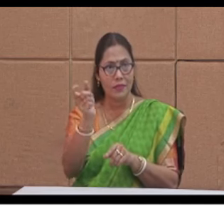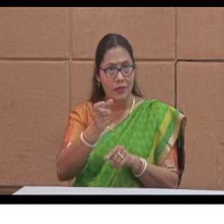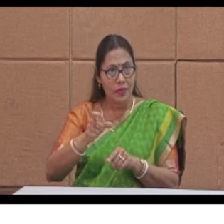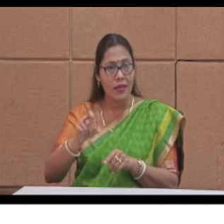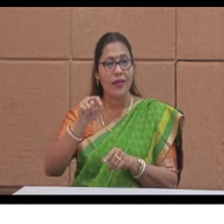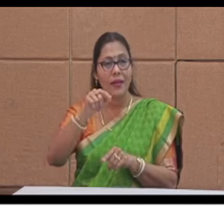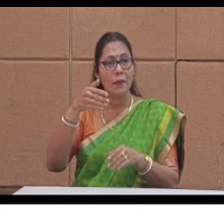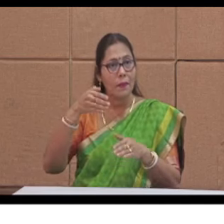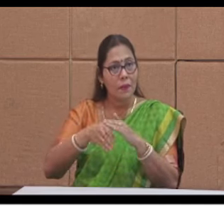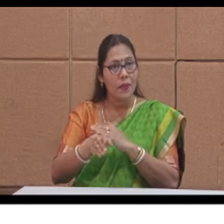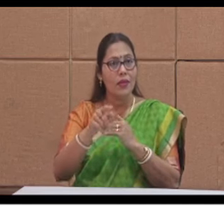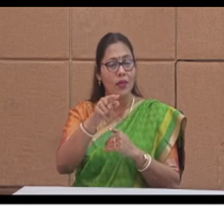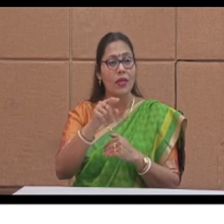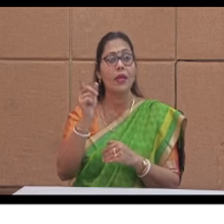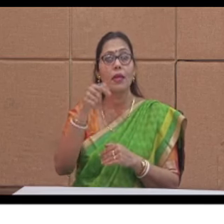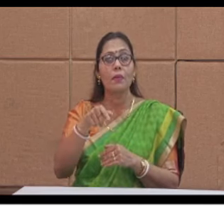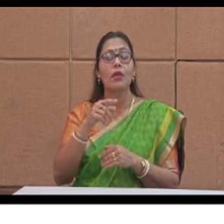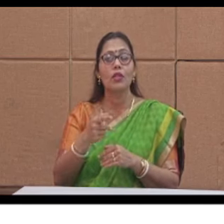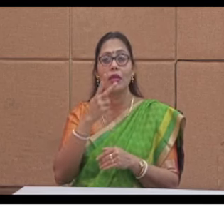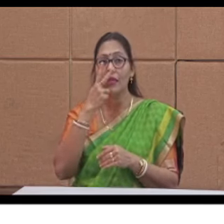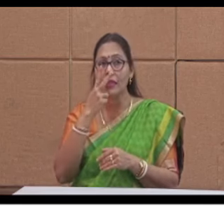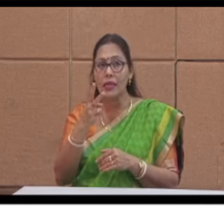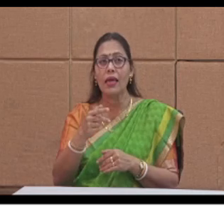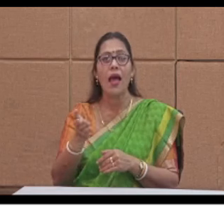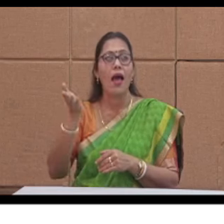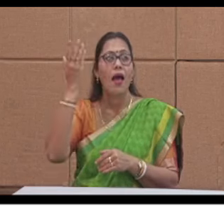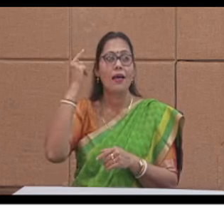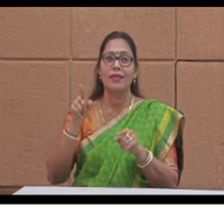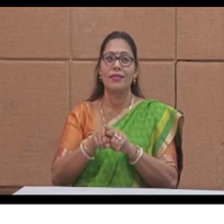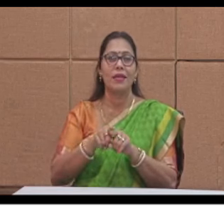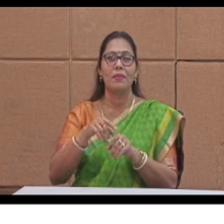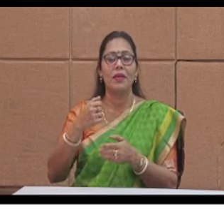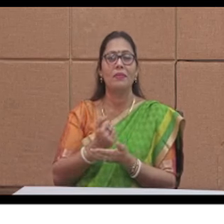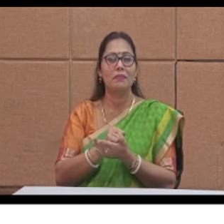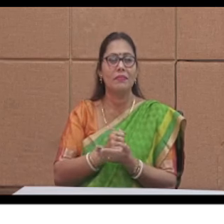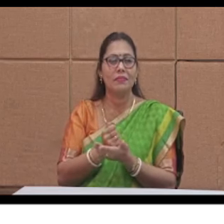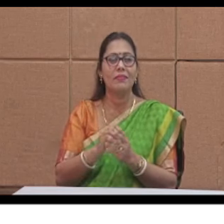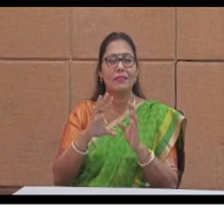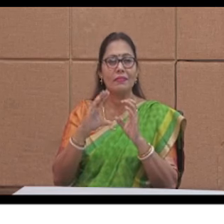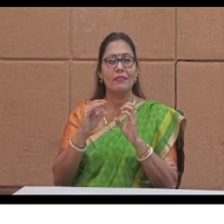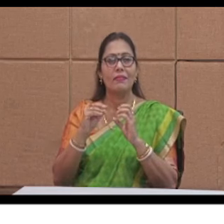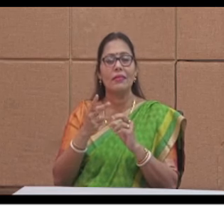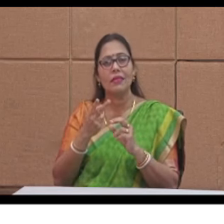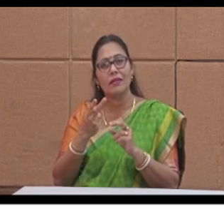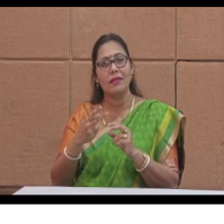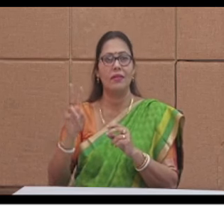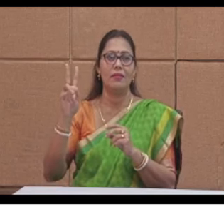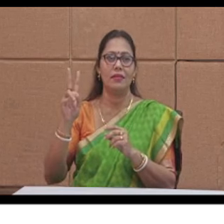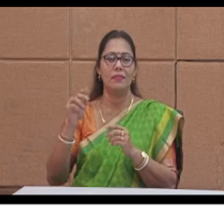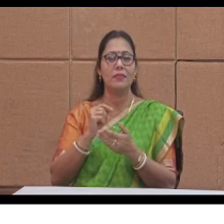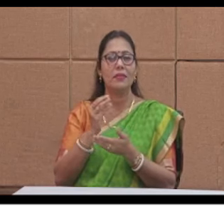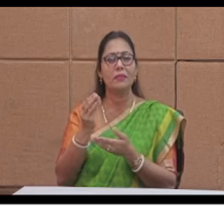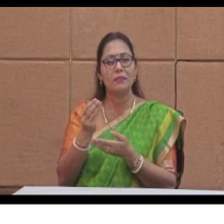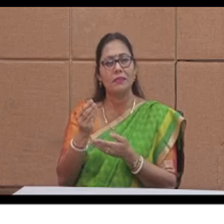থেকে ক্ষুদ্রান্তে যায় তখন আর তার চেহারা আগের মতো একদম থাকে না একদম